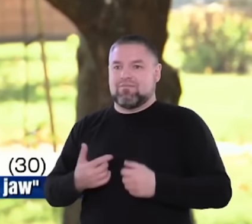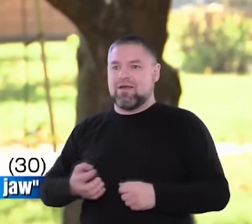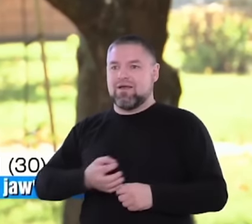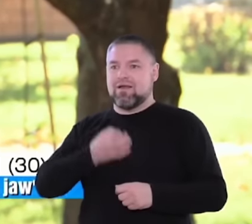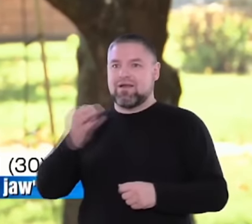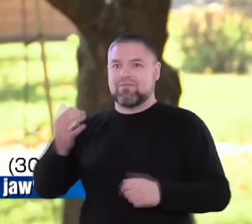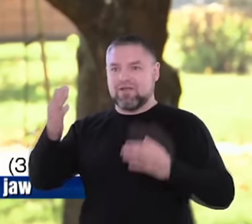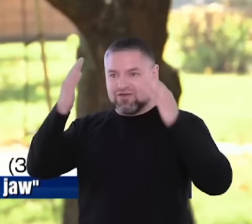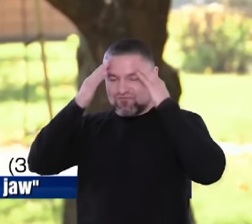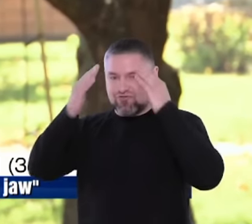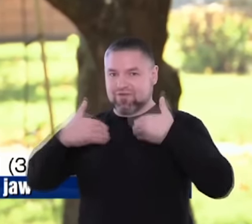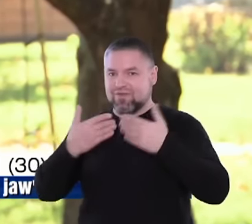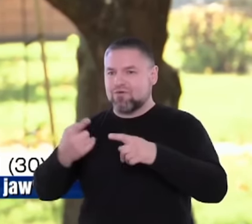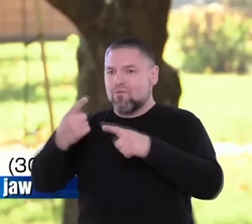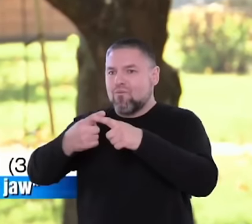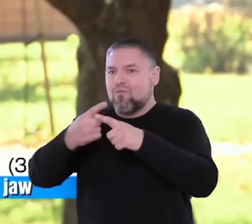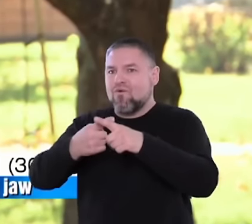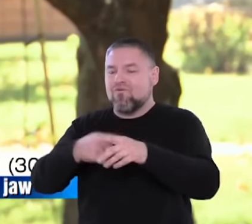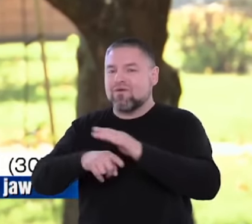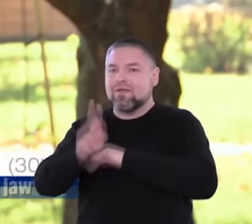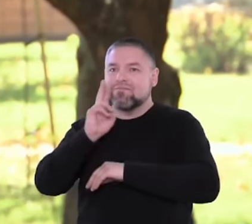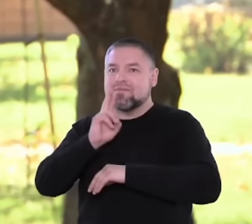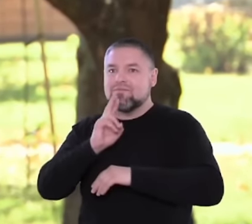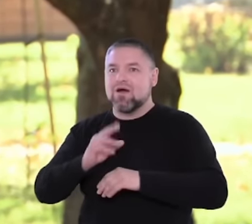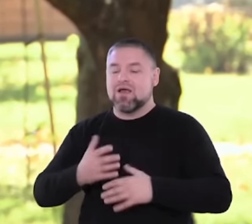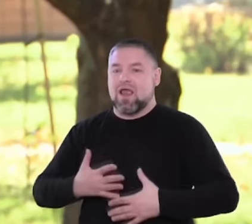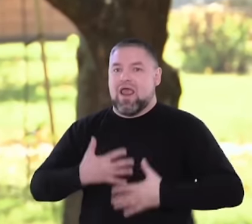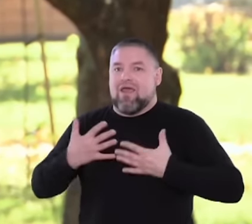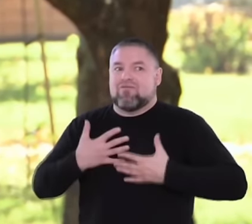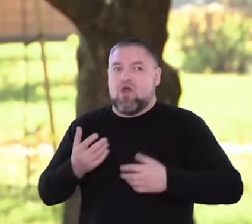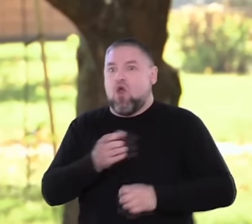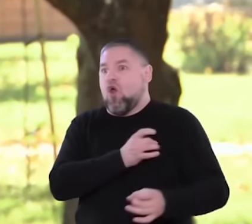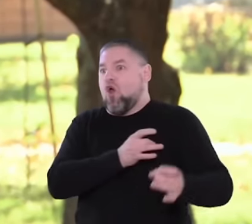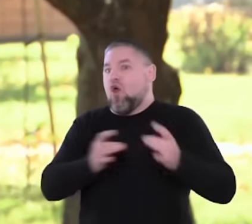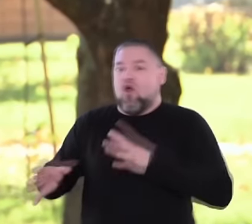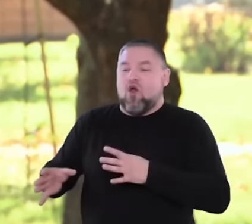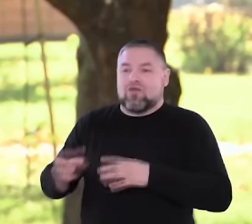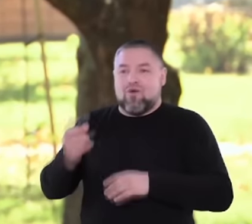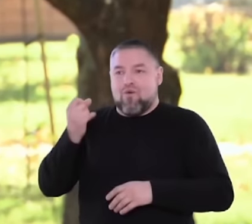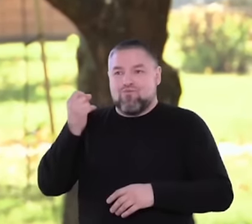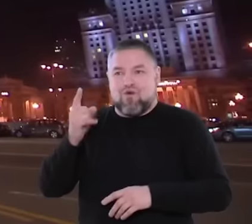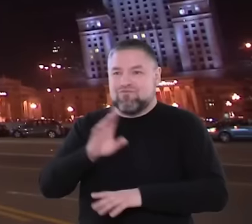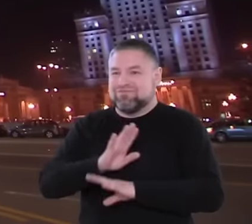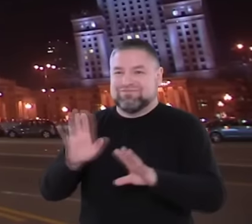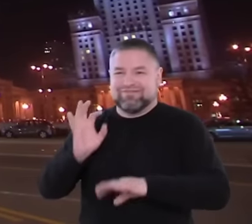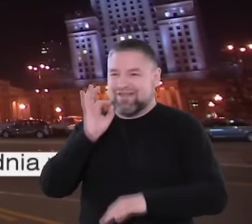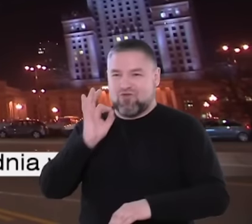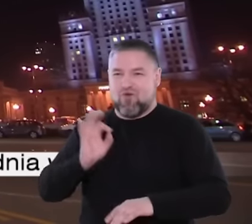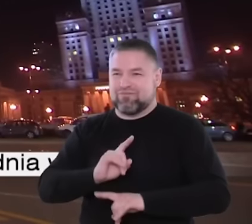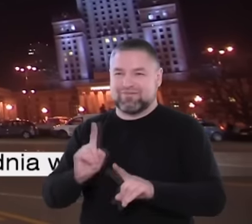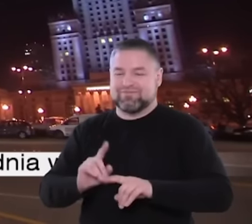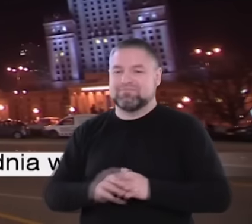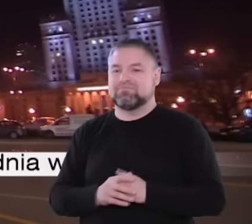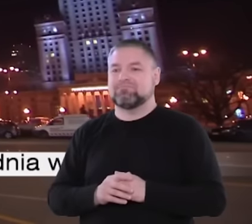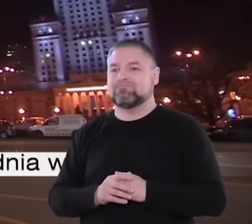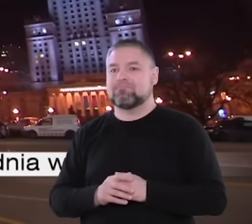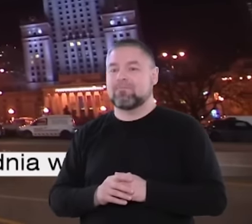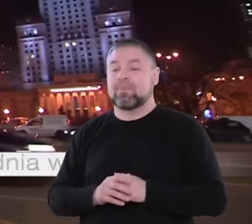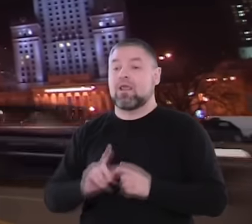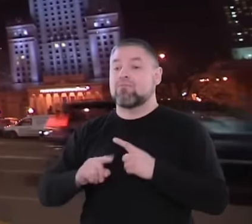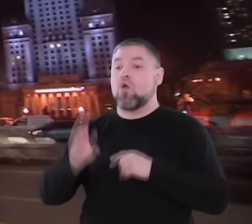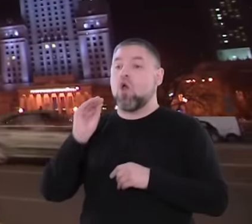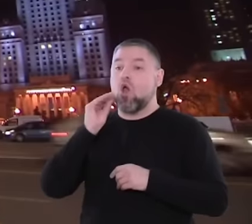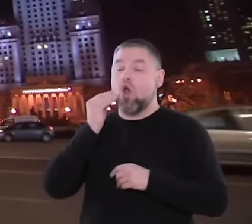Lepiej uświadamiać mamę tak stopniowo, bo za dużo wrażeń jak na jeden raz to nie jest dobry pomysł. Po obiedzie u